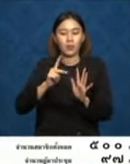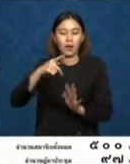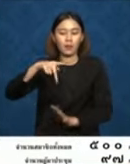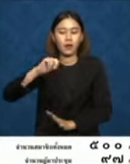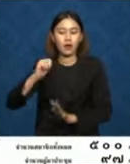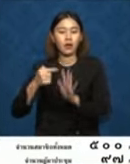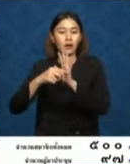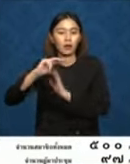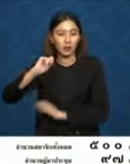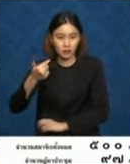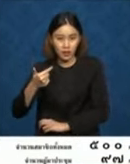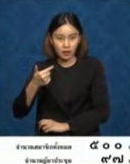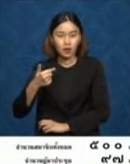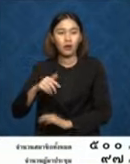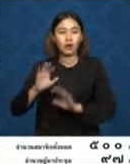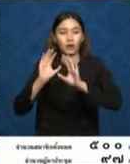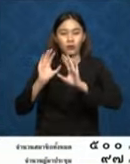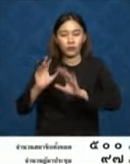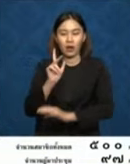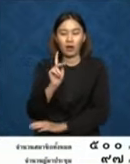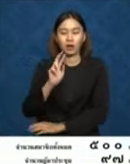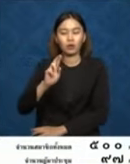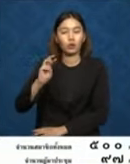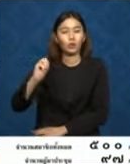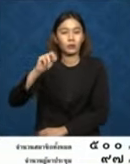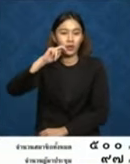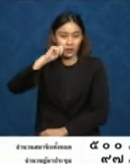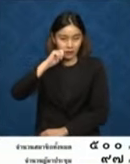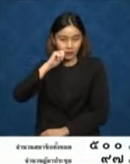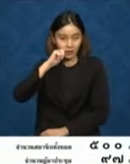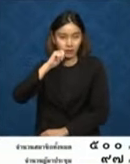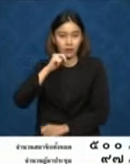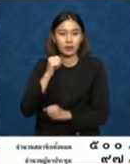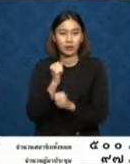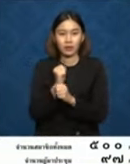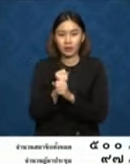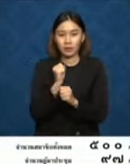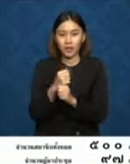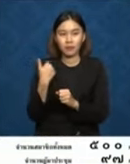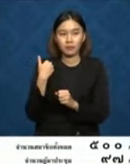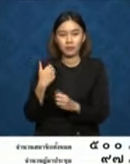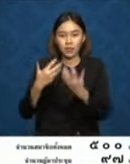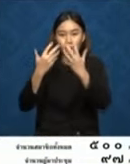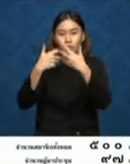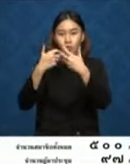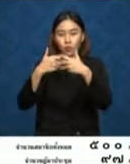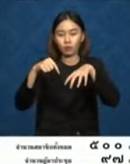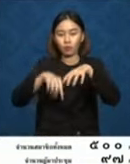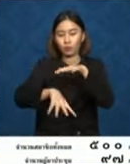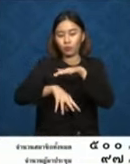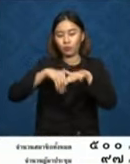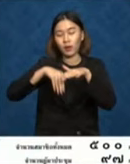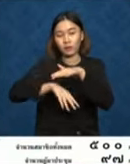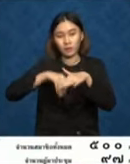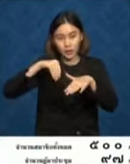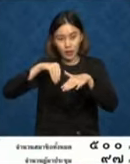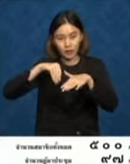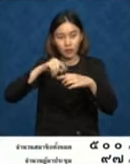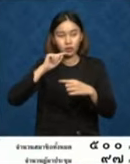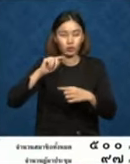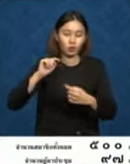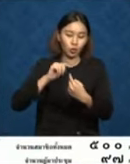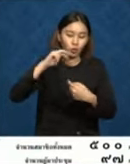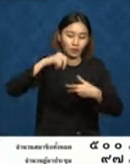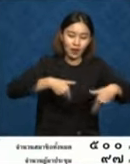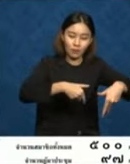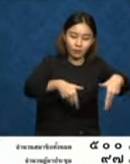ซกว่ากรมชลประทานดำเนินการตั้งเครื่องสูบน้ำตามลำคลองสาย